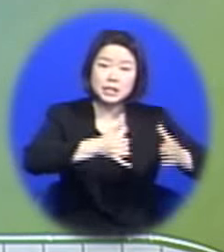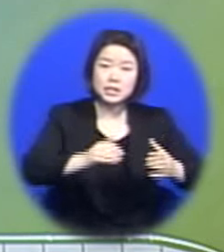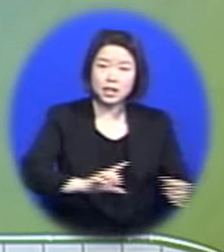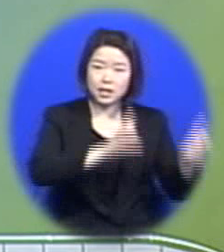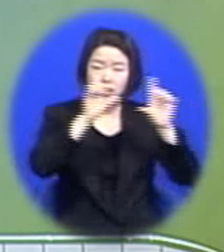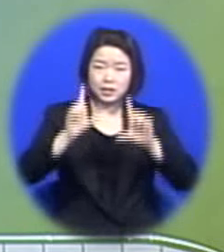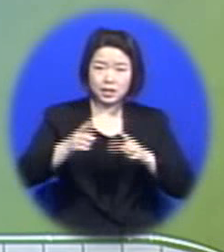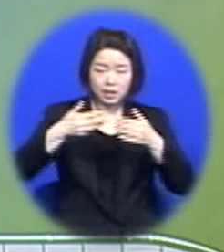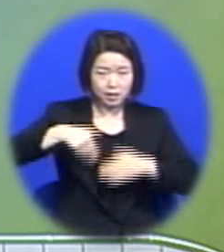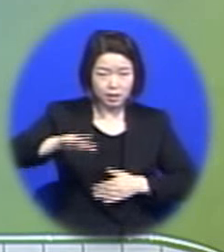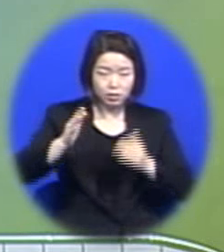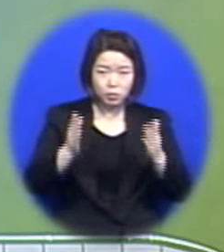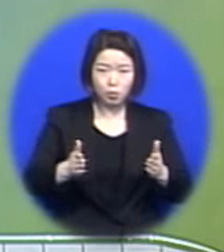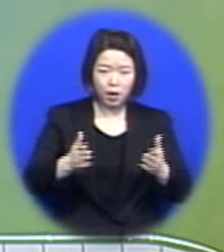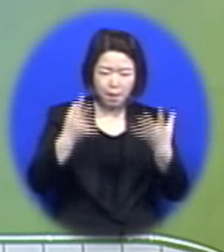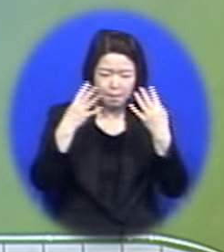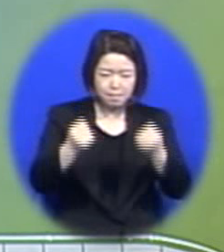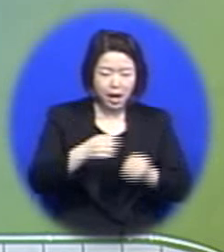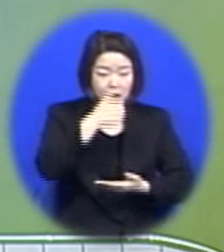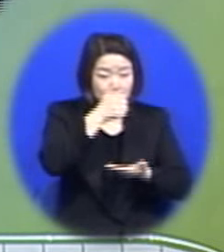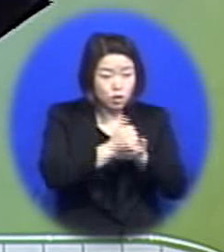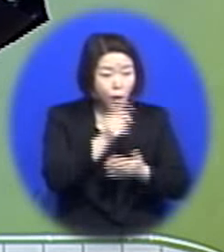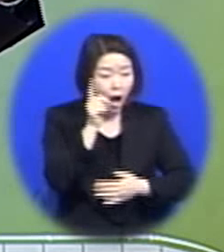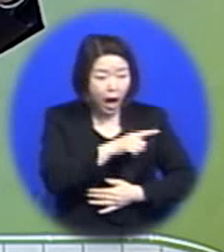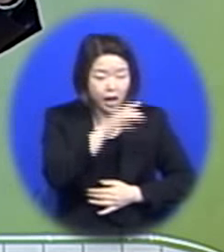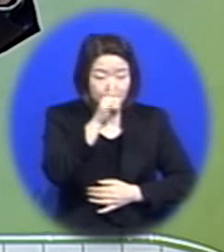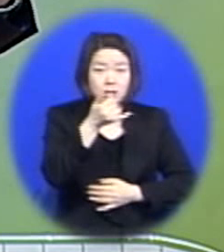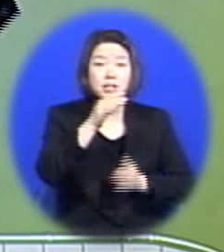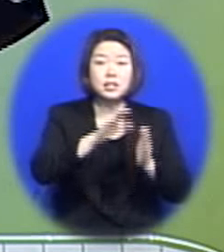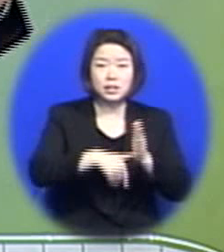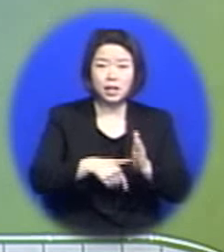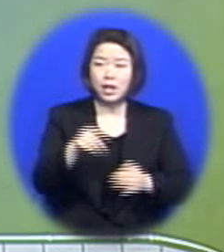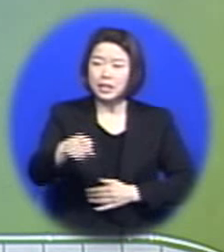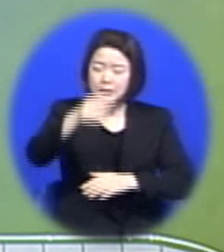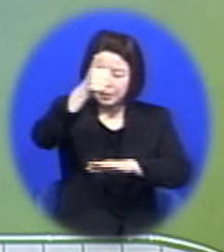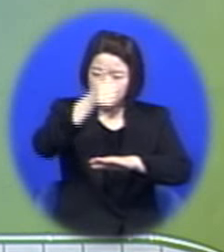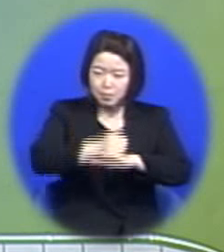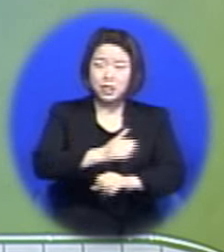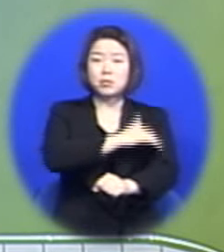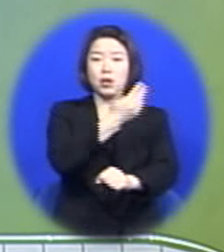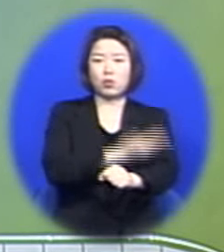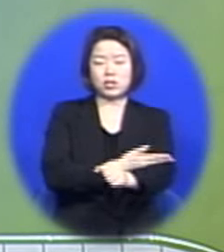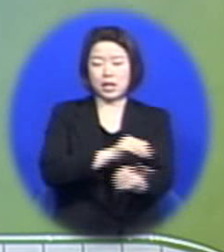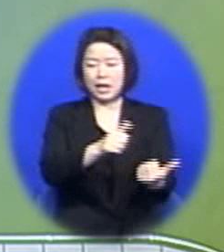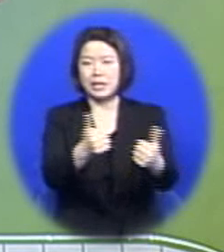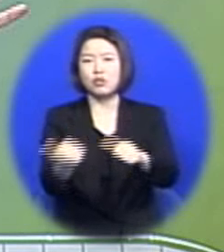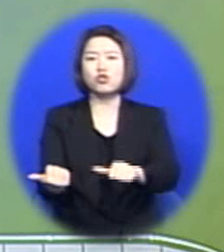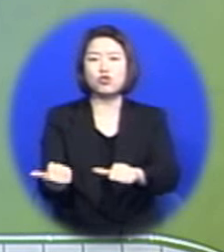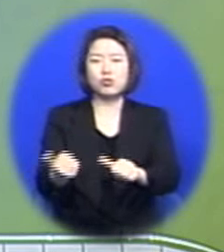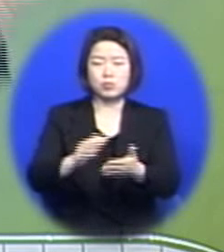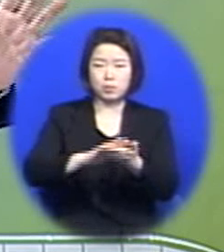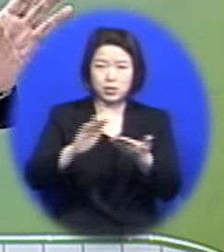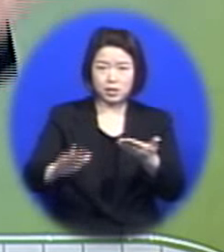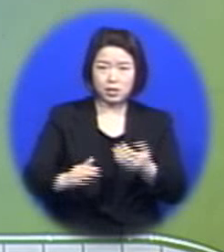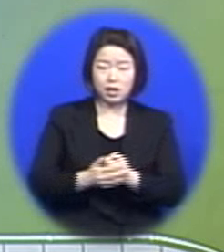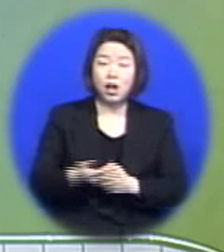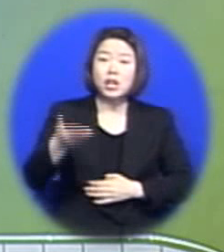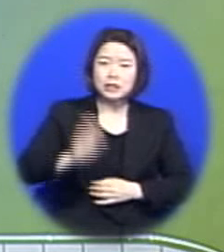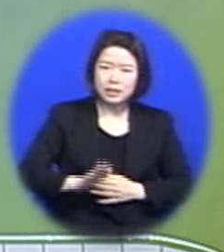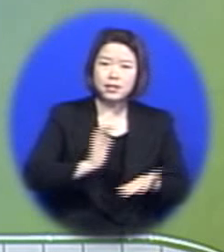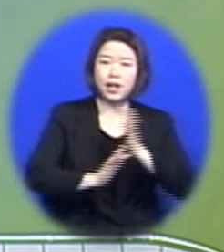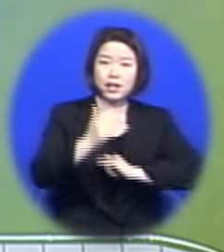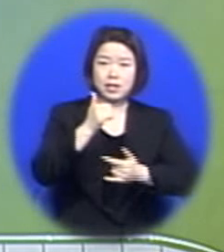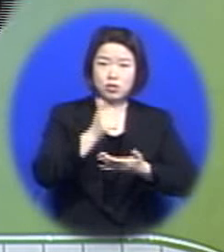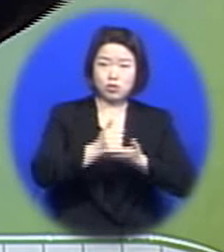수많은 죄와 악이 있는데 그 마지막 권세가 사망입니다. 그런데 예수님이 십자가에서